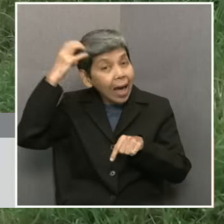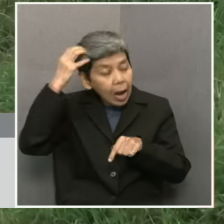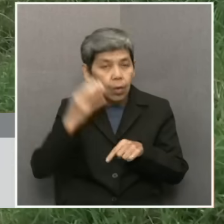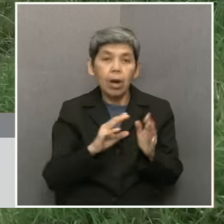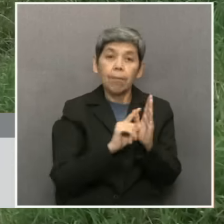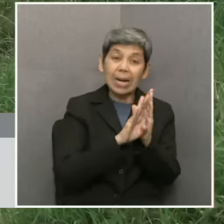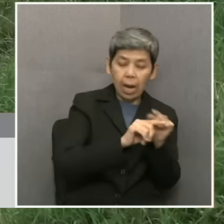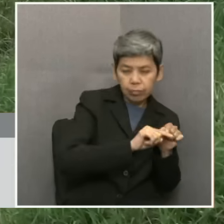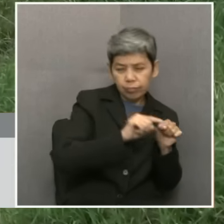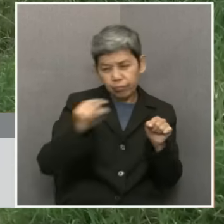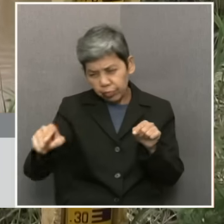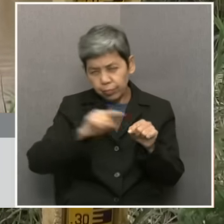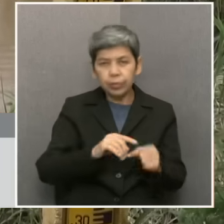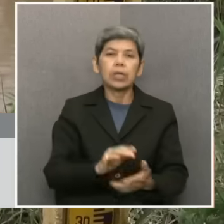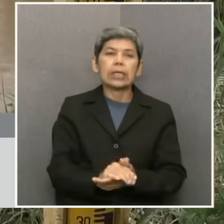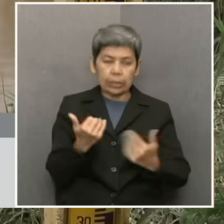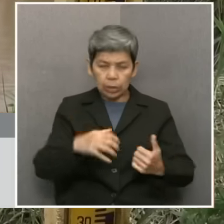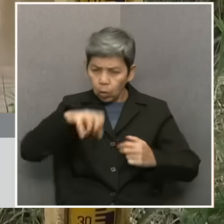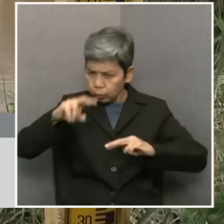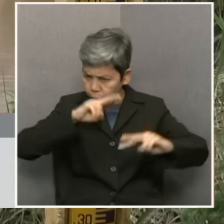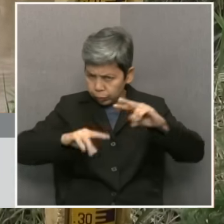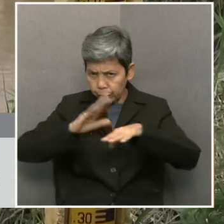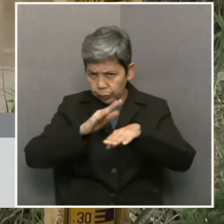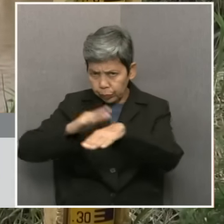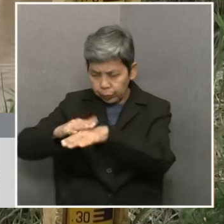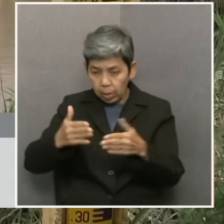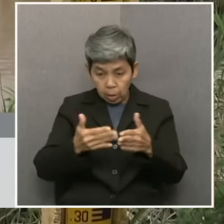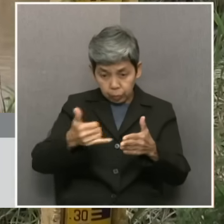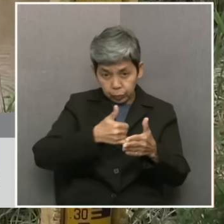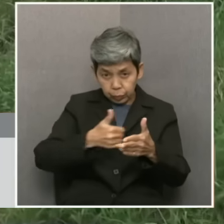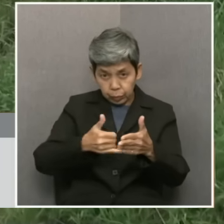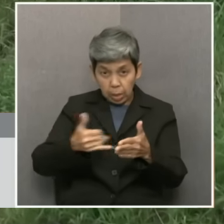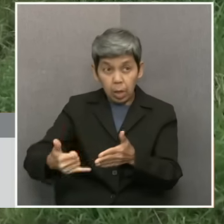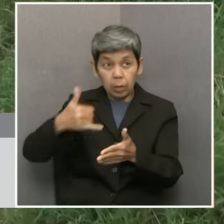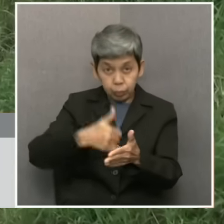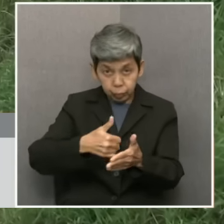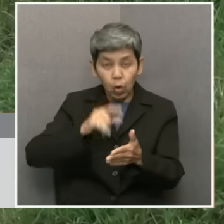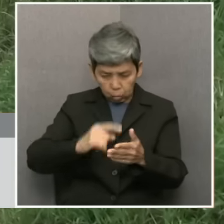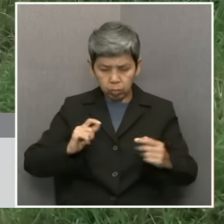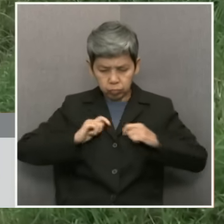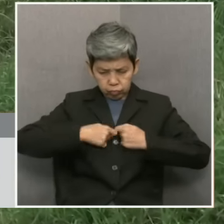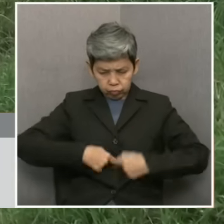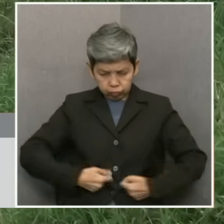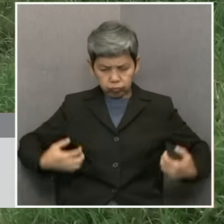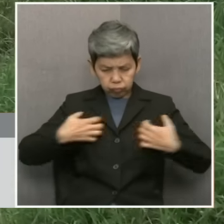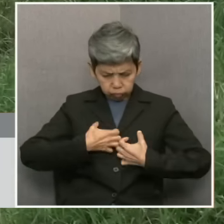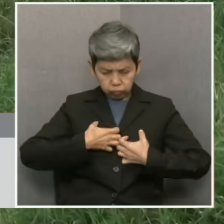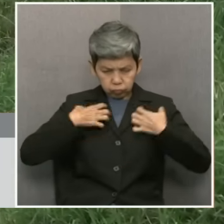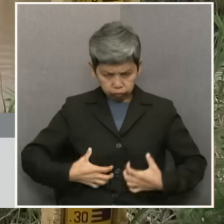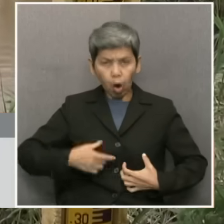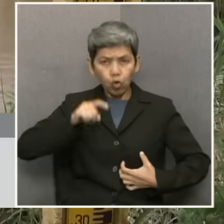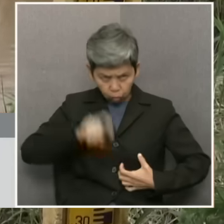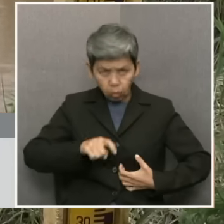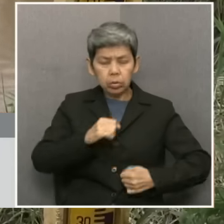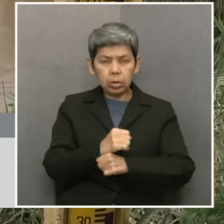คะเจ้าหน้าที่ด่านศุลกากรบึงกาก็กำชับให้ผู้โดยสารขึ้นเรือเมื่อไหร่เนี่ยคือต้องใส่เสื้อชูชีพตลอดเวลาเน้น